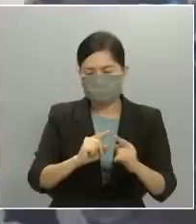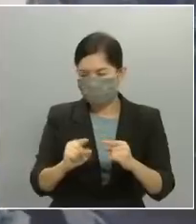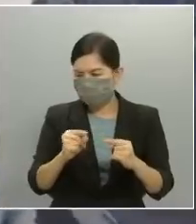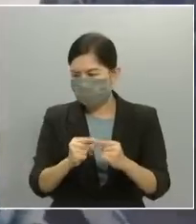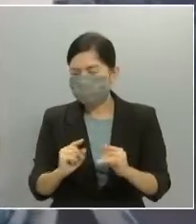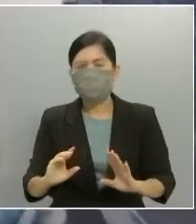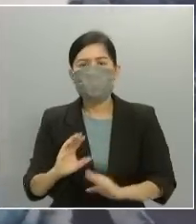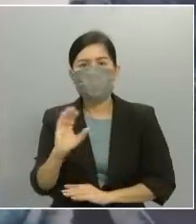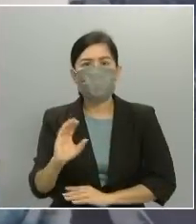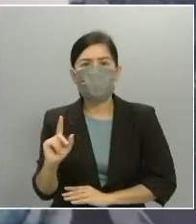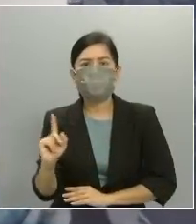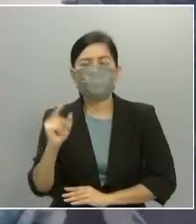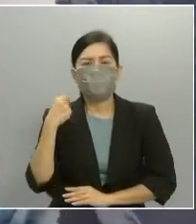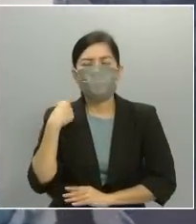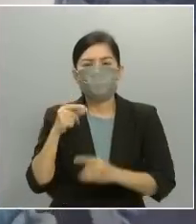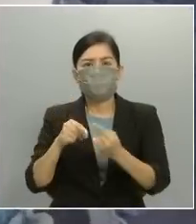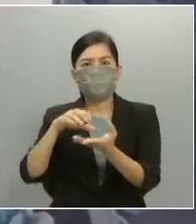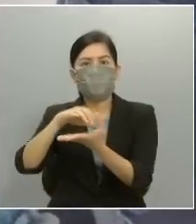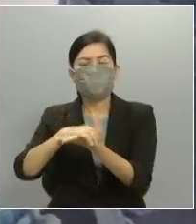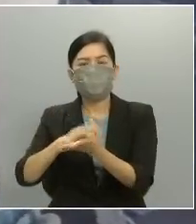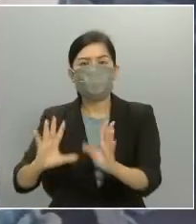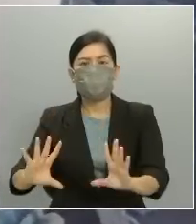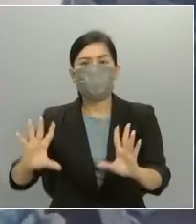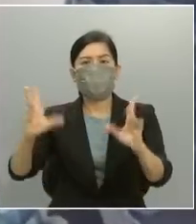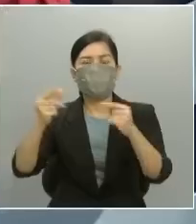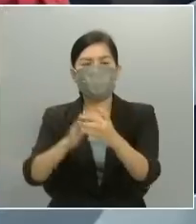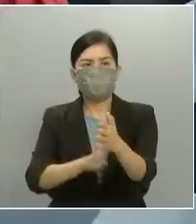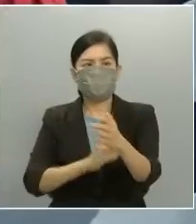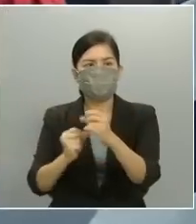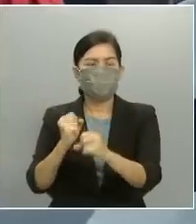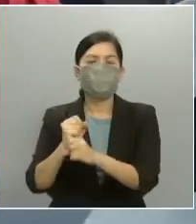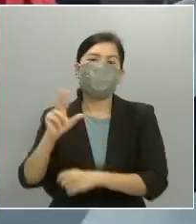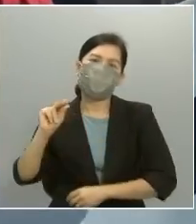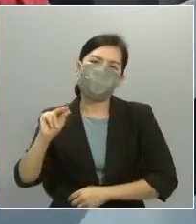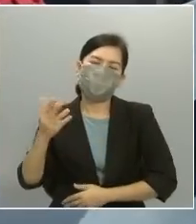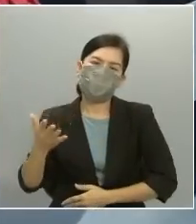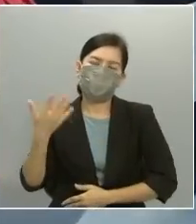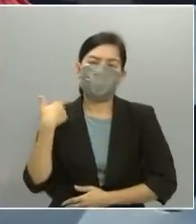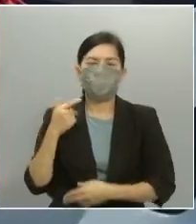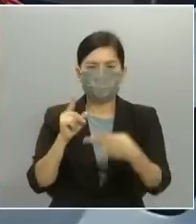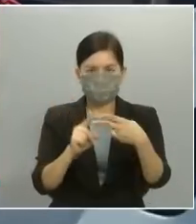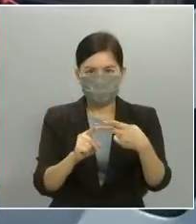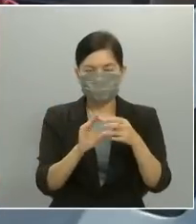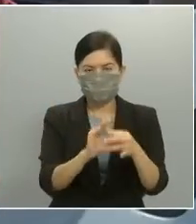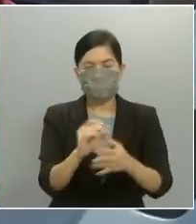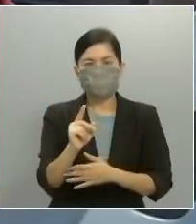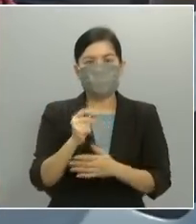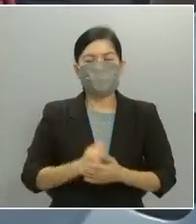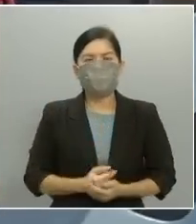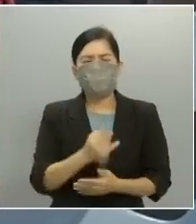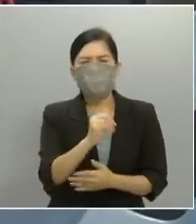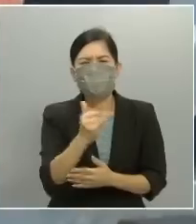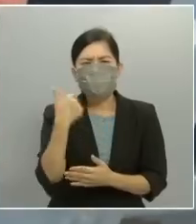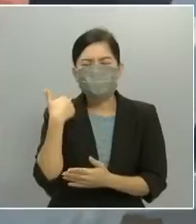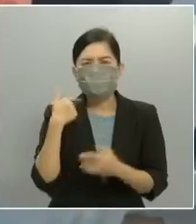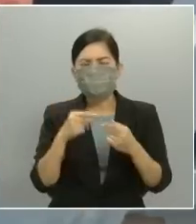ทำกันยังไงลงทะเบียนไม่ได้อันนี้เป็นตัวอย่างอีกอันนึงก็คือประเด็นเรื่องเกี่ยวกับกรณีที่บางจุดยังมีข้อ